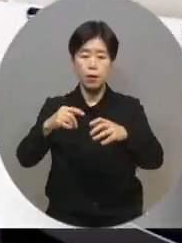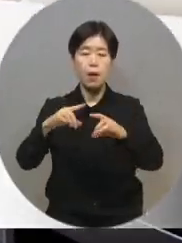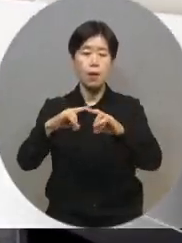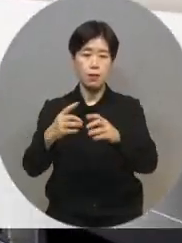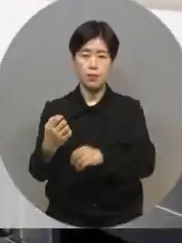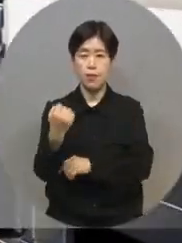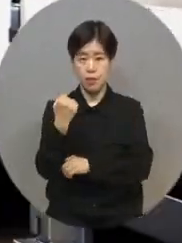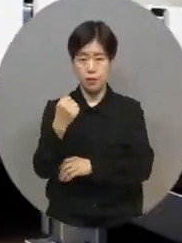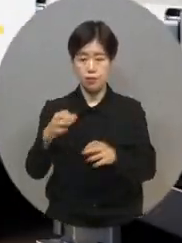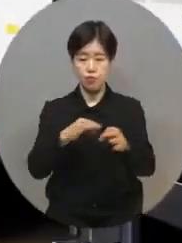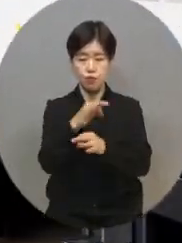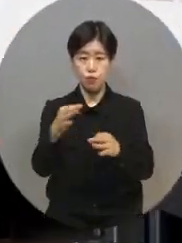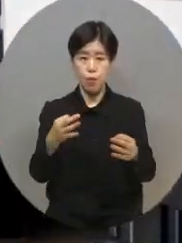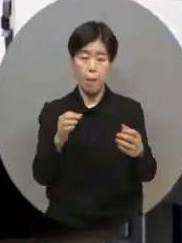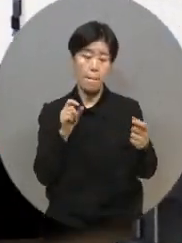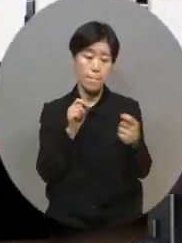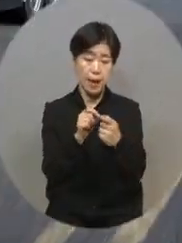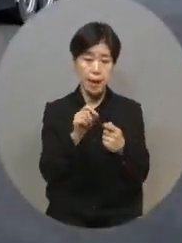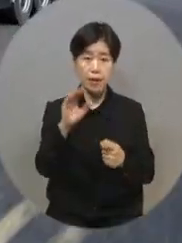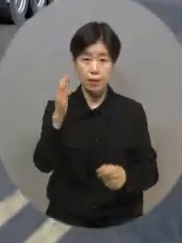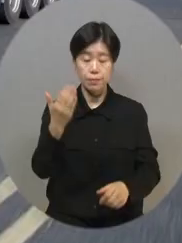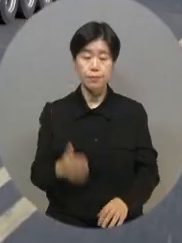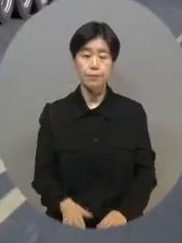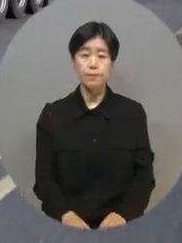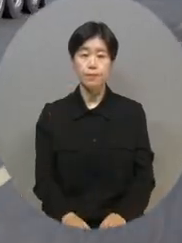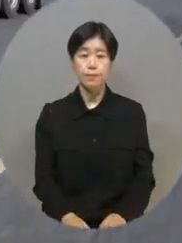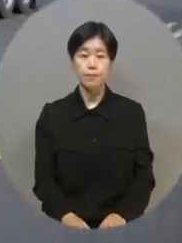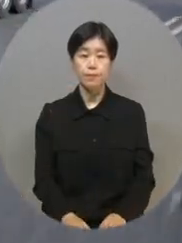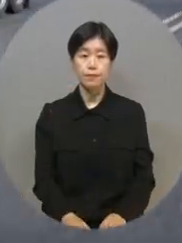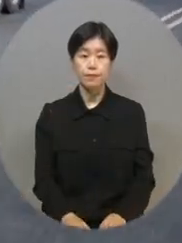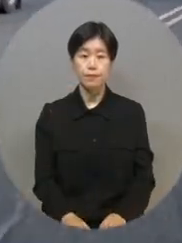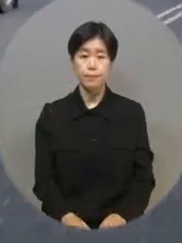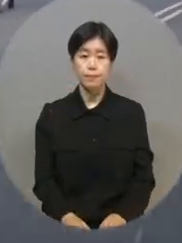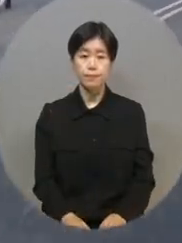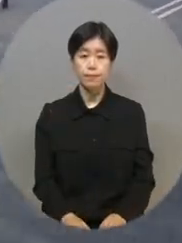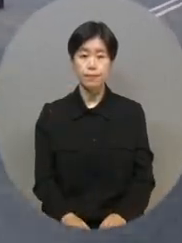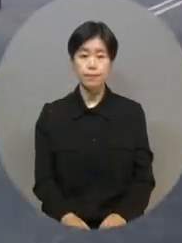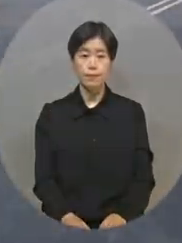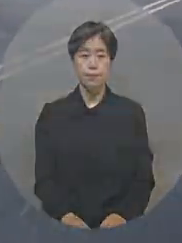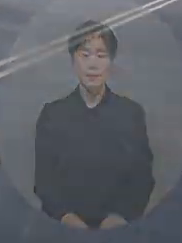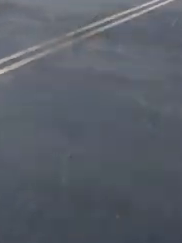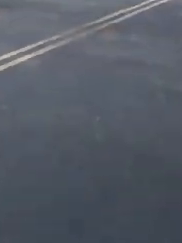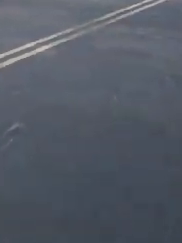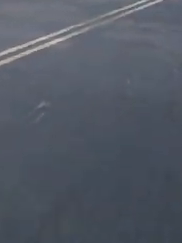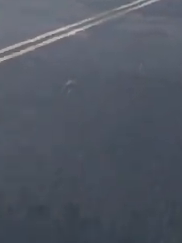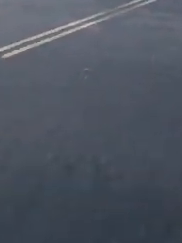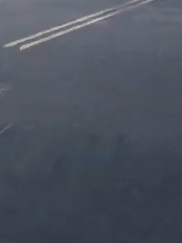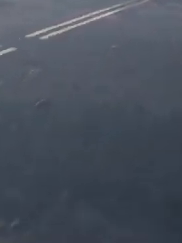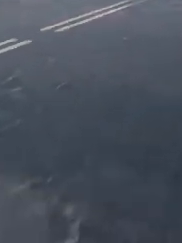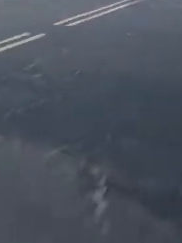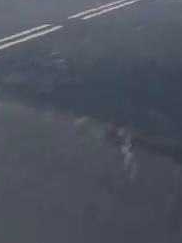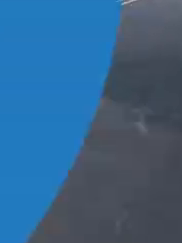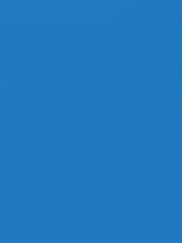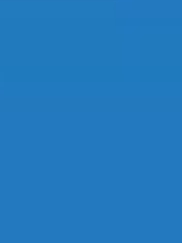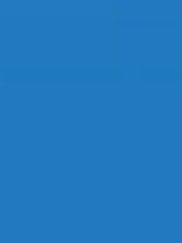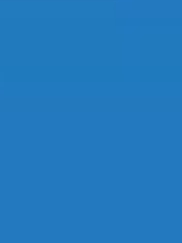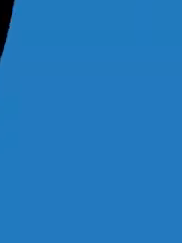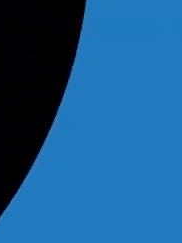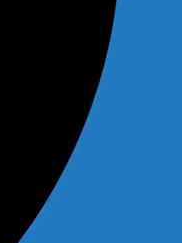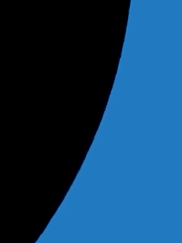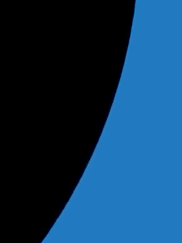발 더 가까워지는 계기가 될 것입니다. 복지TV 뉴스 김채리입니다.